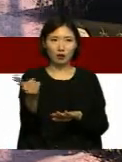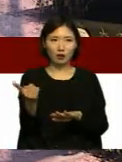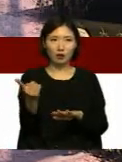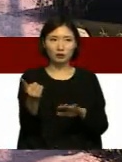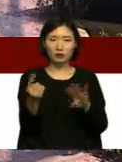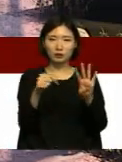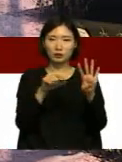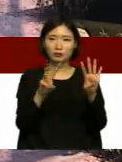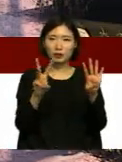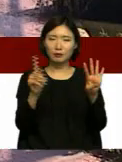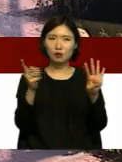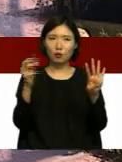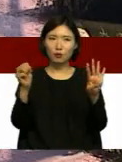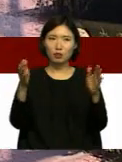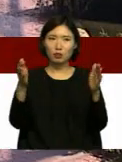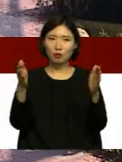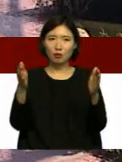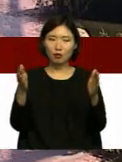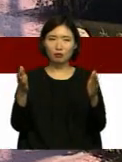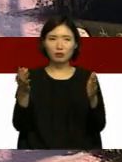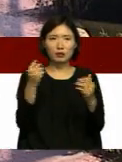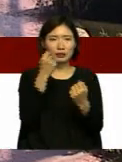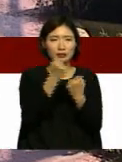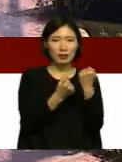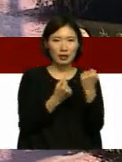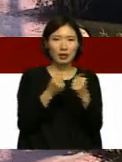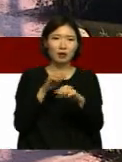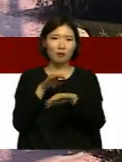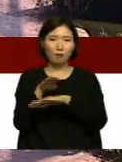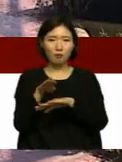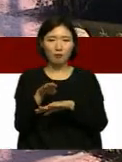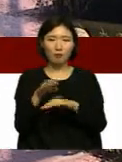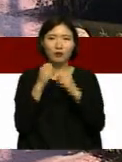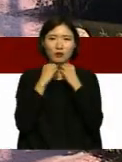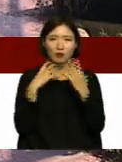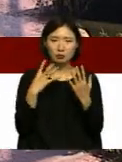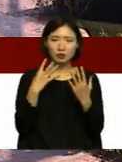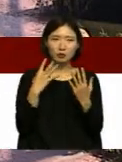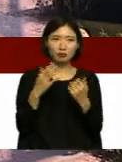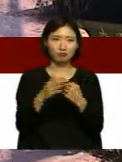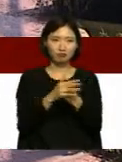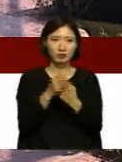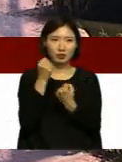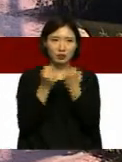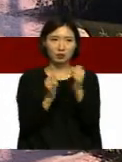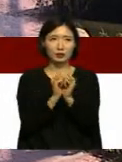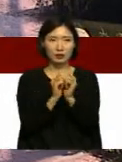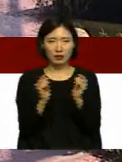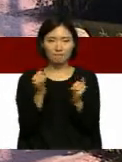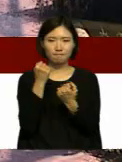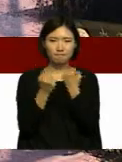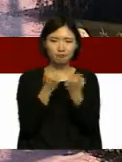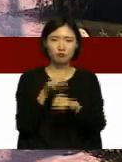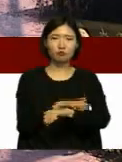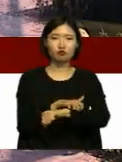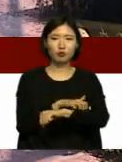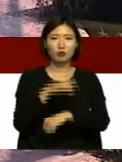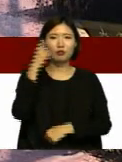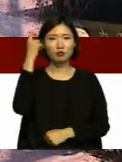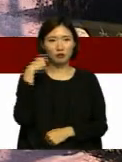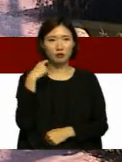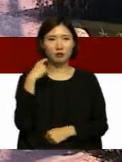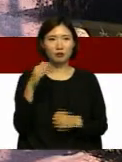시켰는데 차량이나 자전거랑 같이 다니다 보니까 자전거를 이용하는 시민들이 불편을 많이 느꼈습니다.